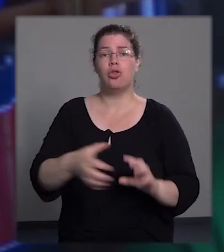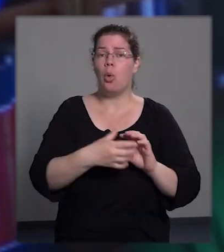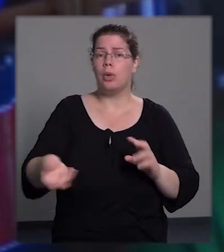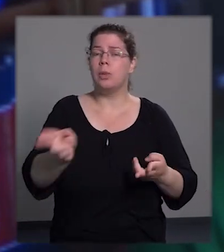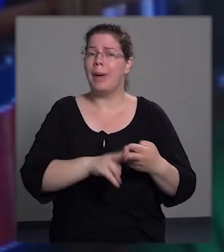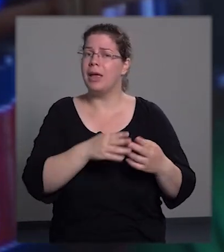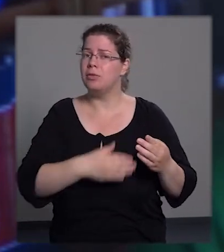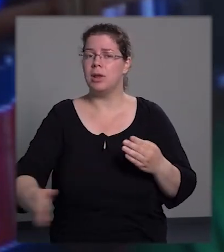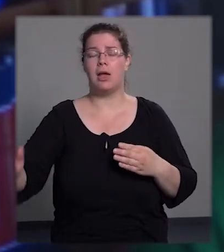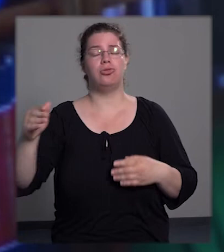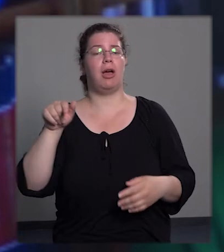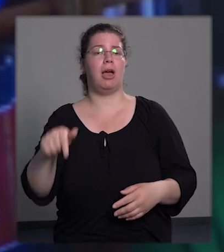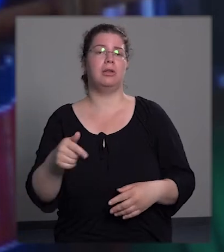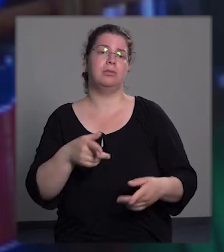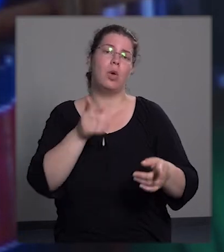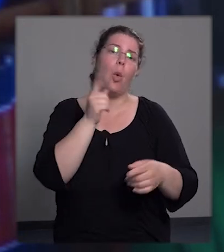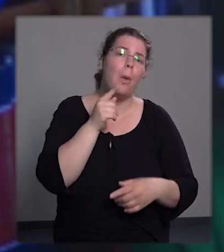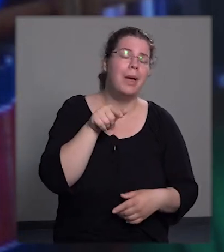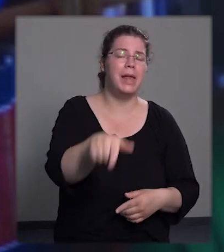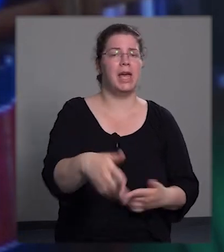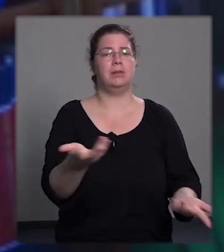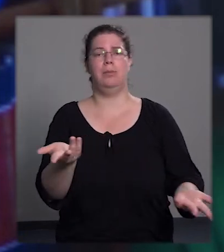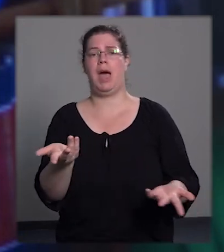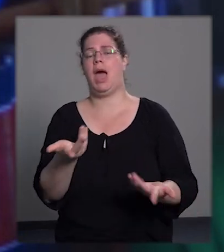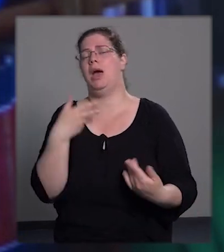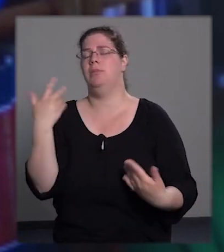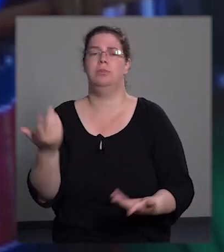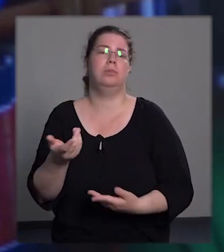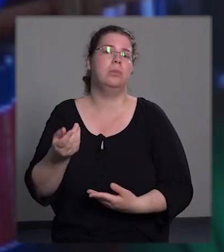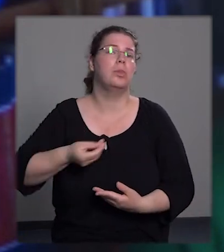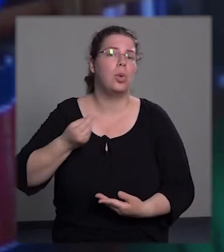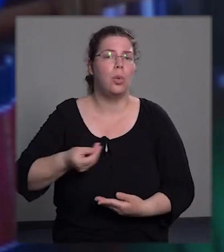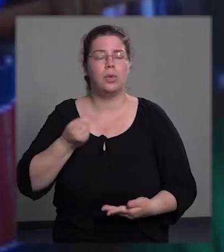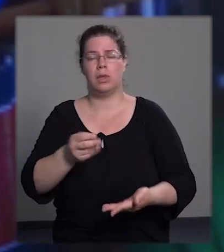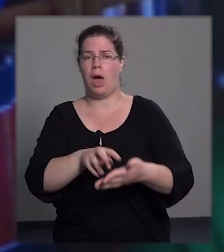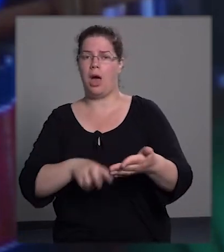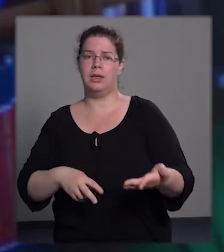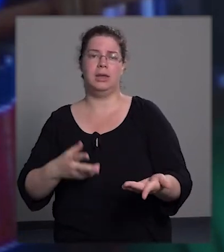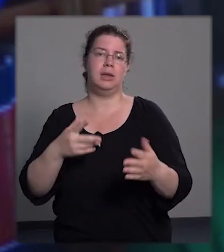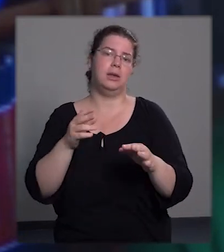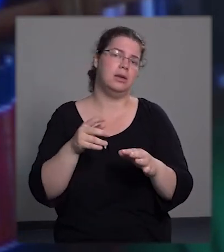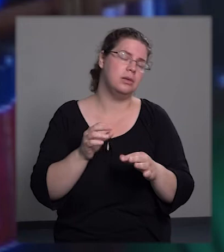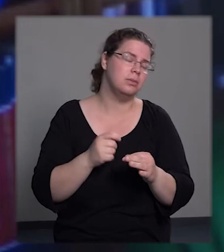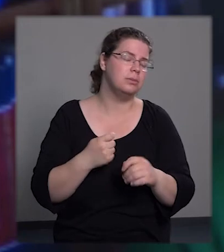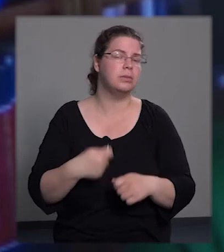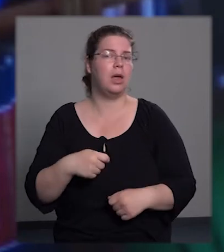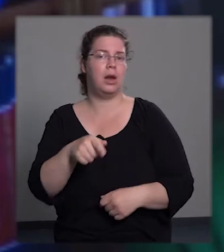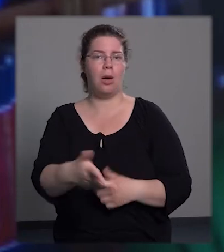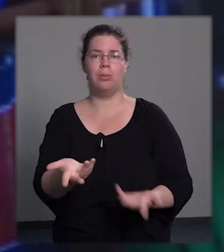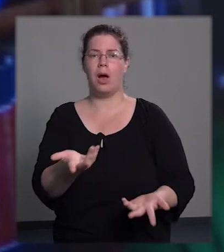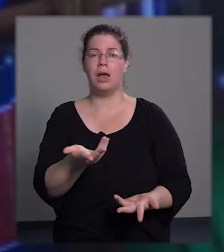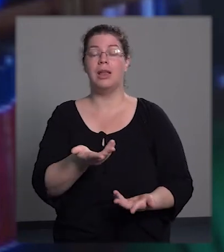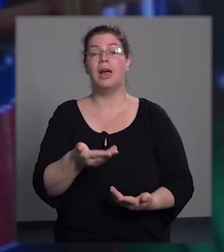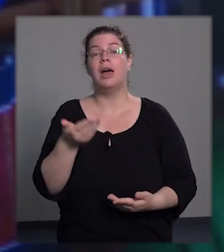játszott operettekben, játszott prózai darabokban. Például a Heltai Jenő Néma